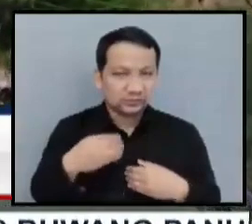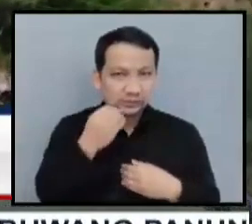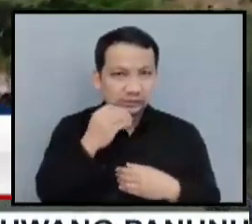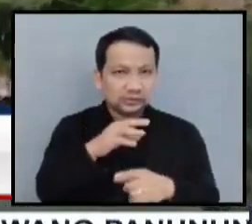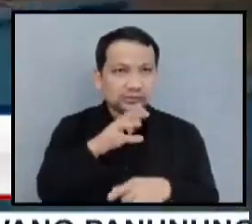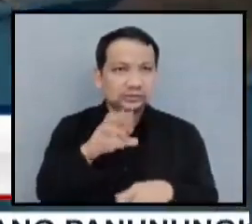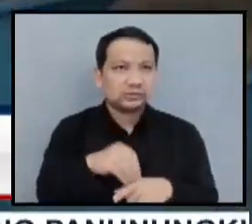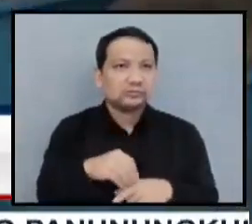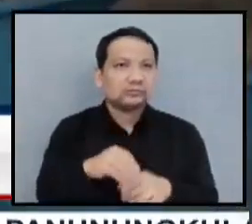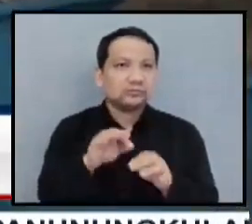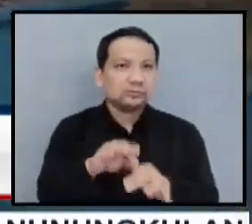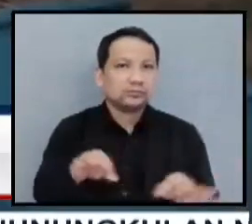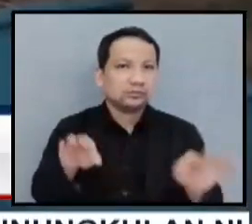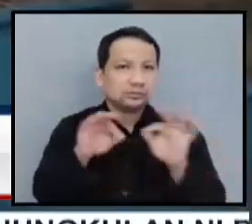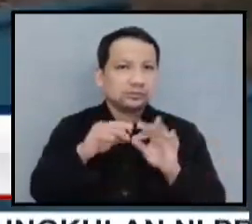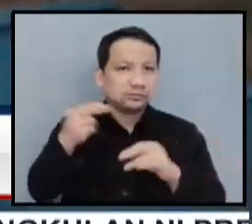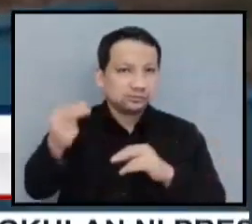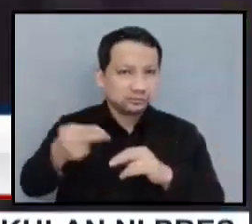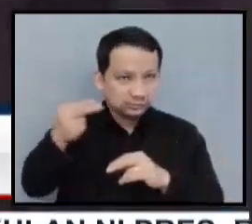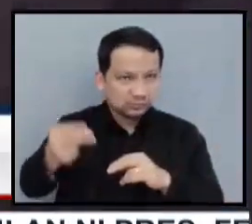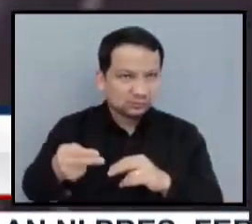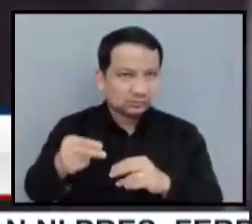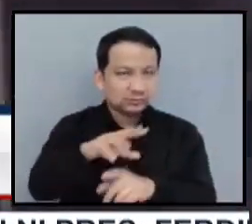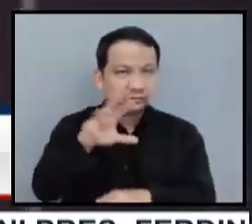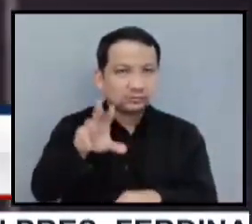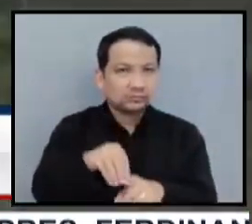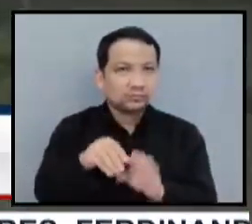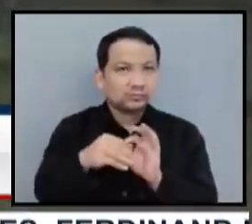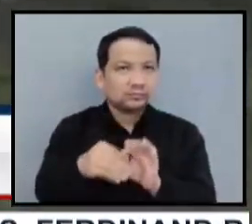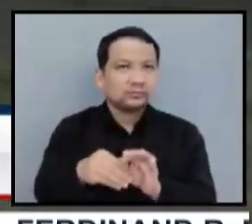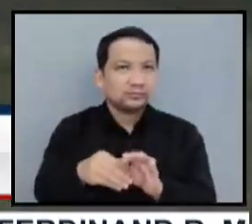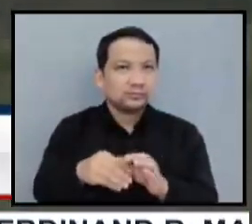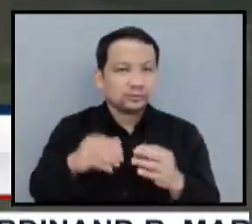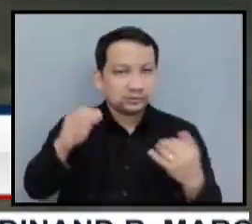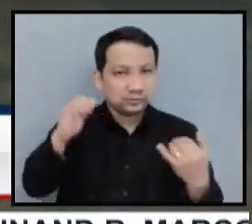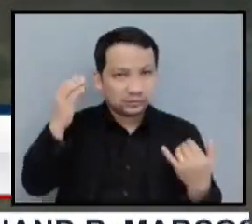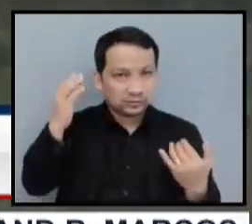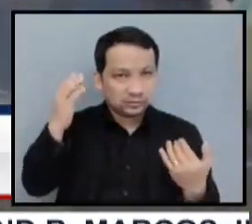mas malalim na kasaysayan sa kultura ng mga katutubo.